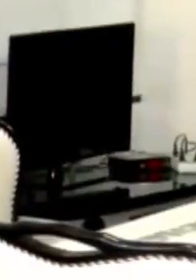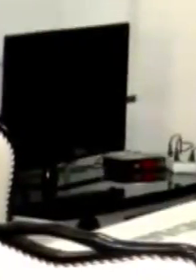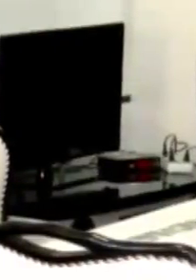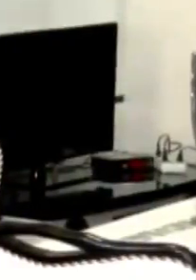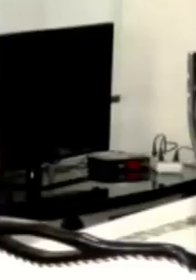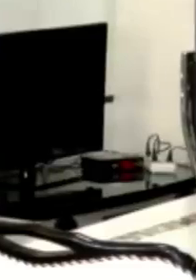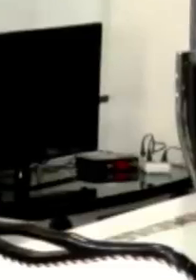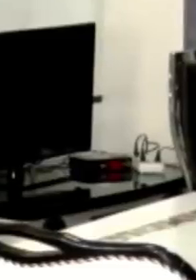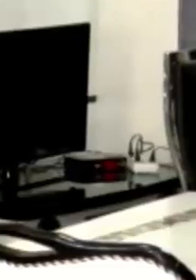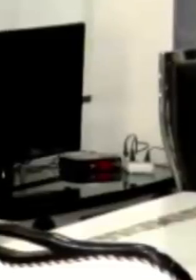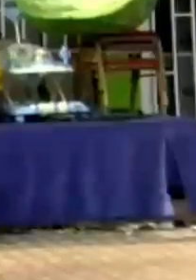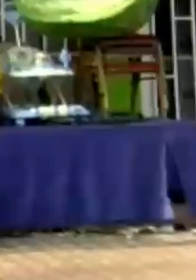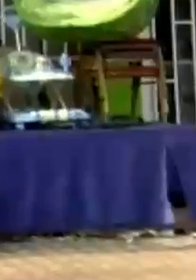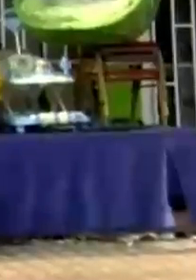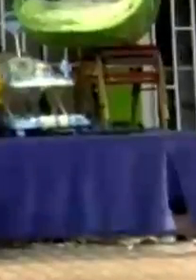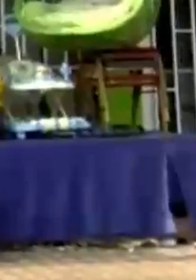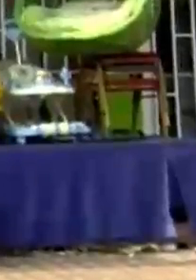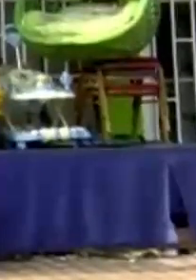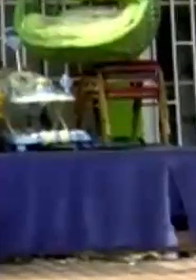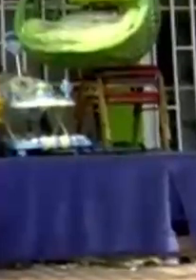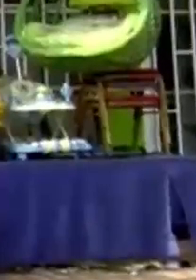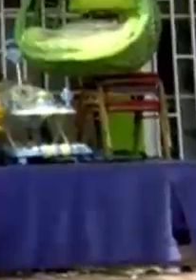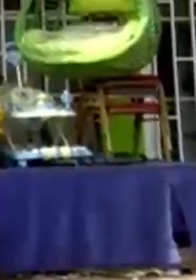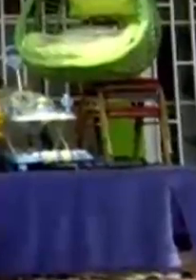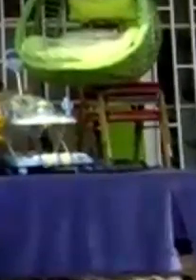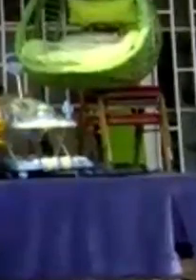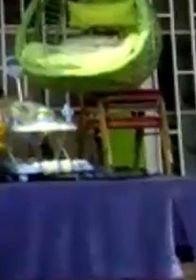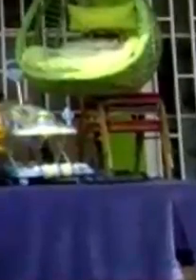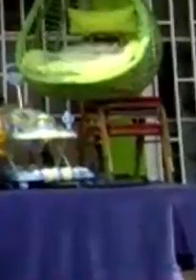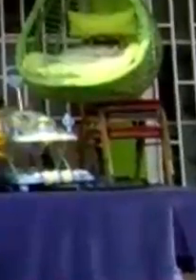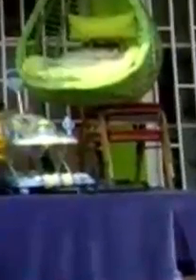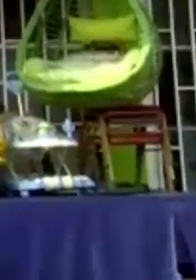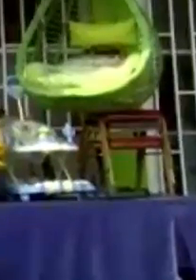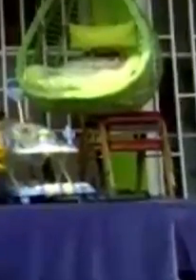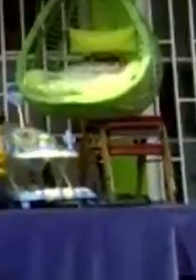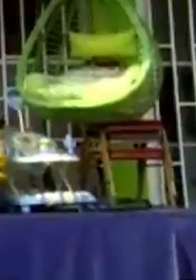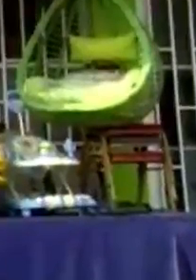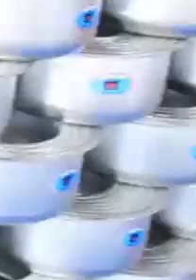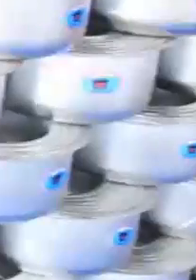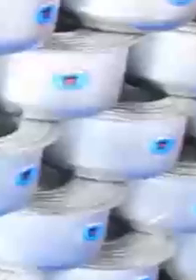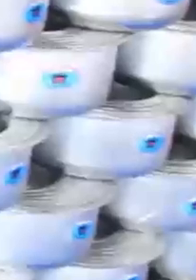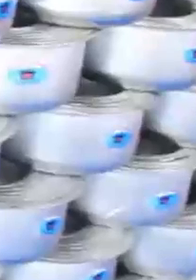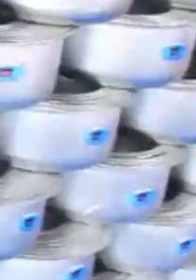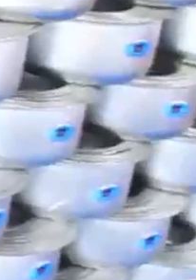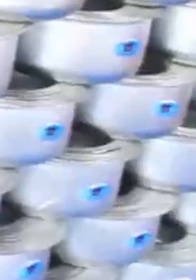bikoresho Alarms Shop ni kumuhima iruhande neza rwa Banque Populaire